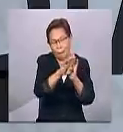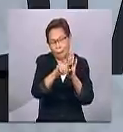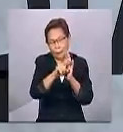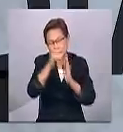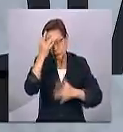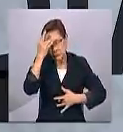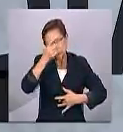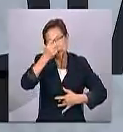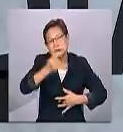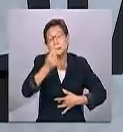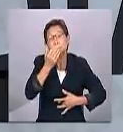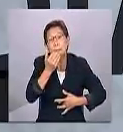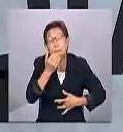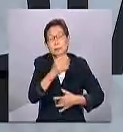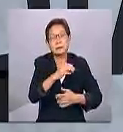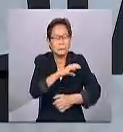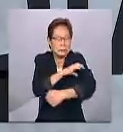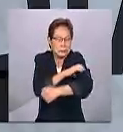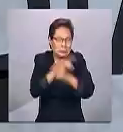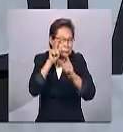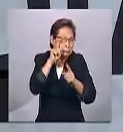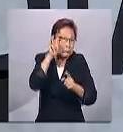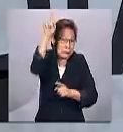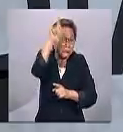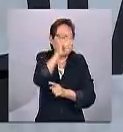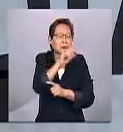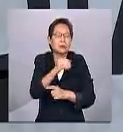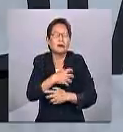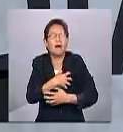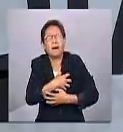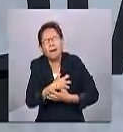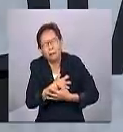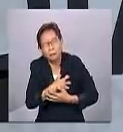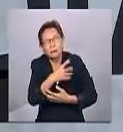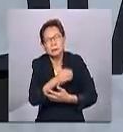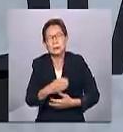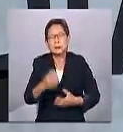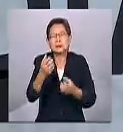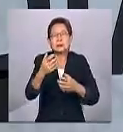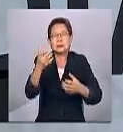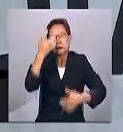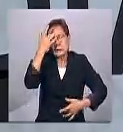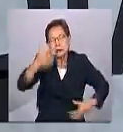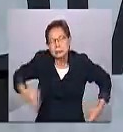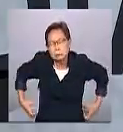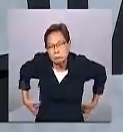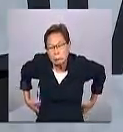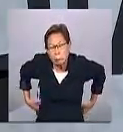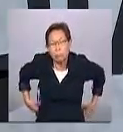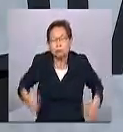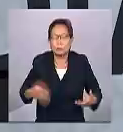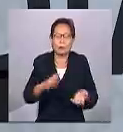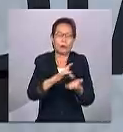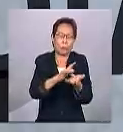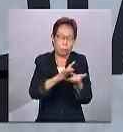penyakit kencing manis, darah tinggi, penyakit jantung dan penyakit buah pinggang. Beliau telah dirawat di